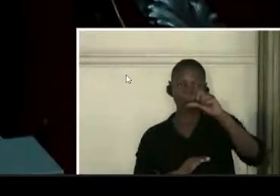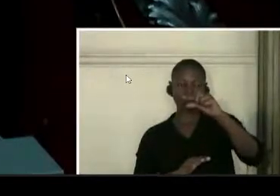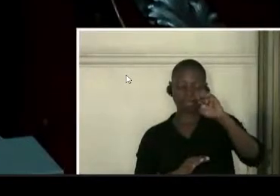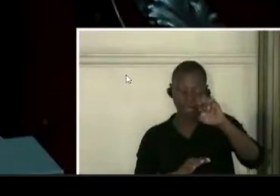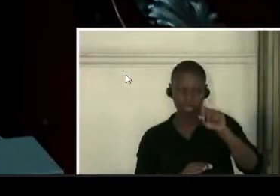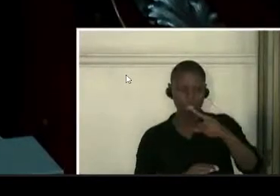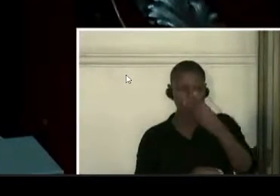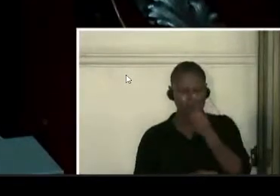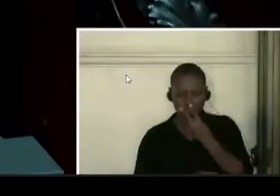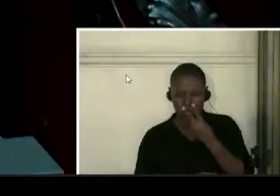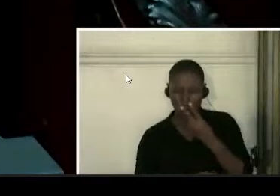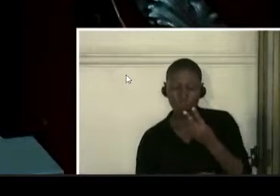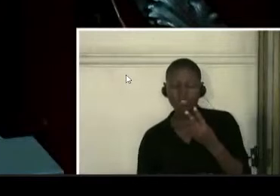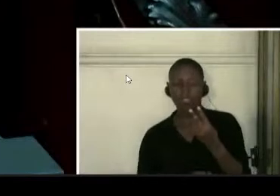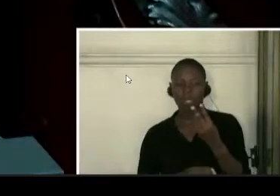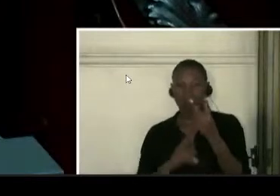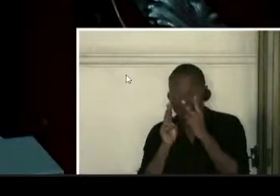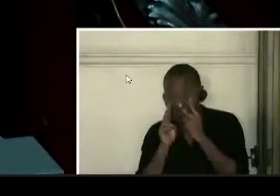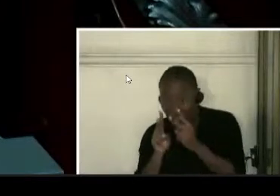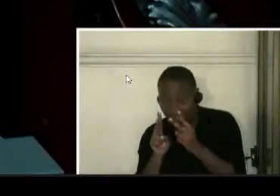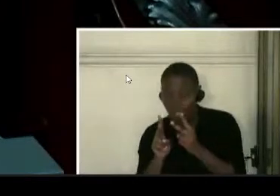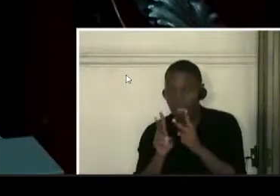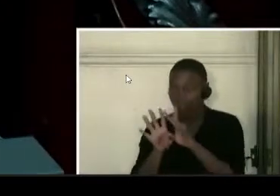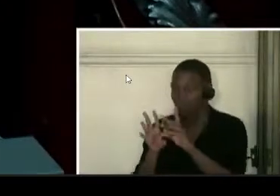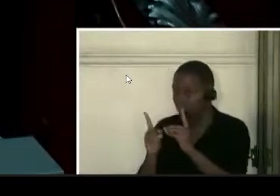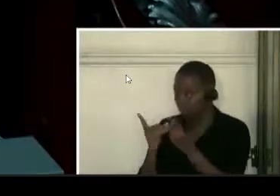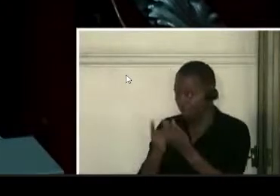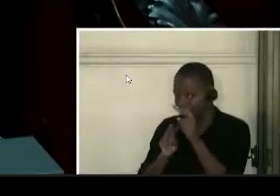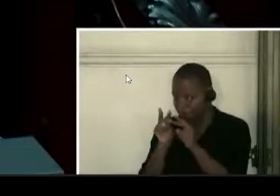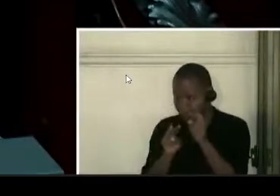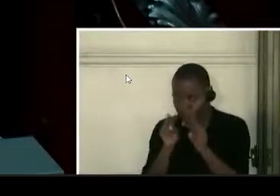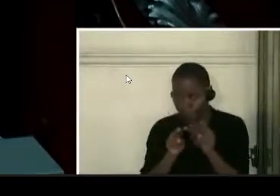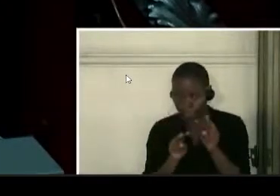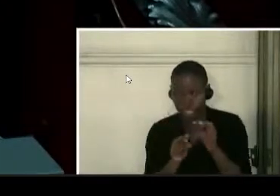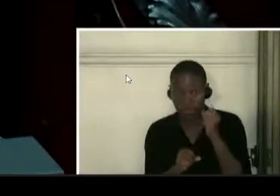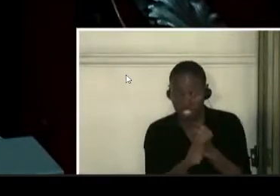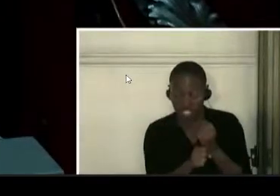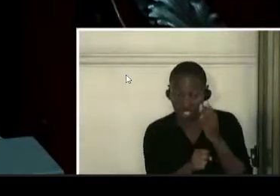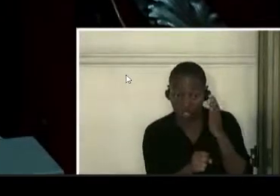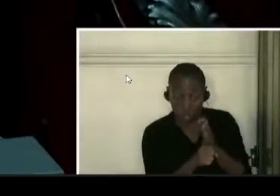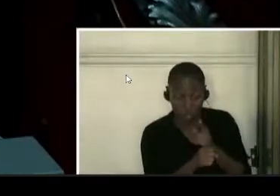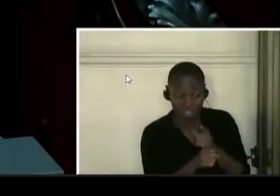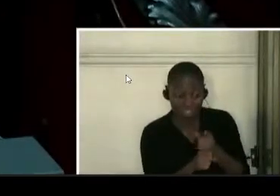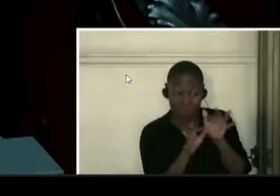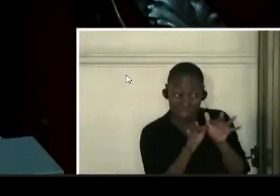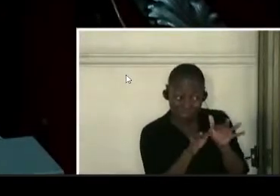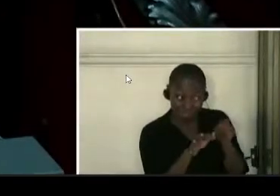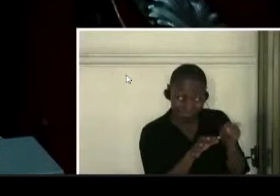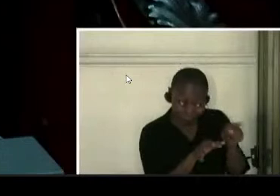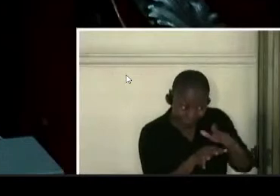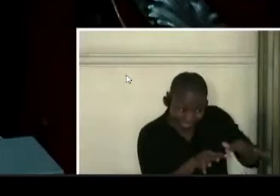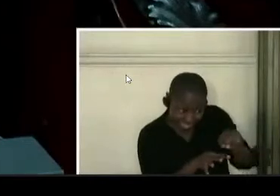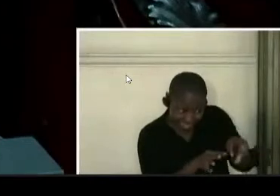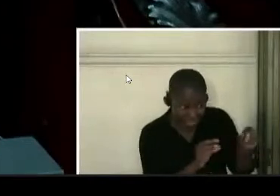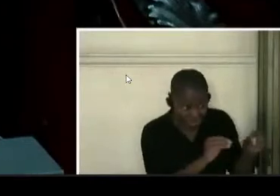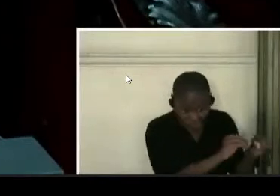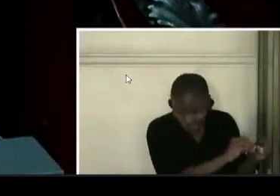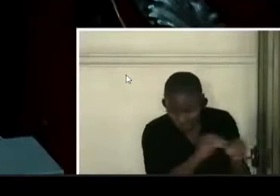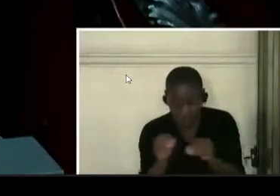yalomnyango ukususa noma ukwenza isiqiniseko sokuthi abantu bayasuka ezindaweni